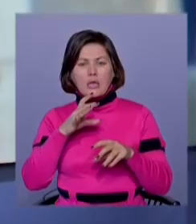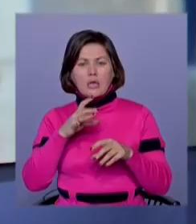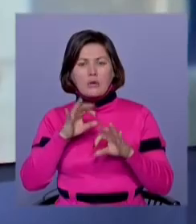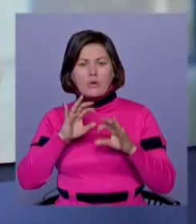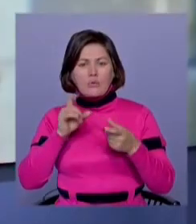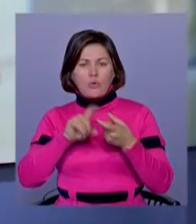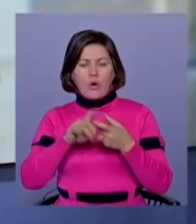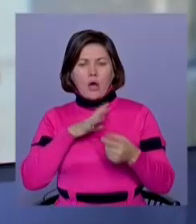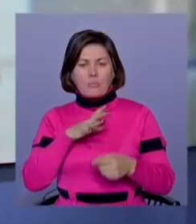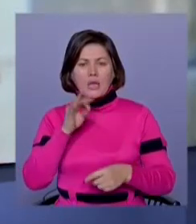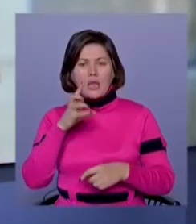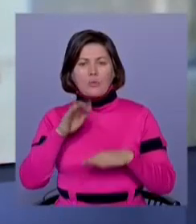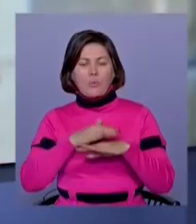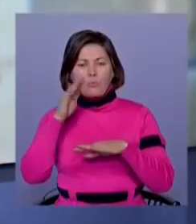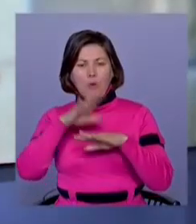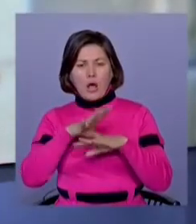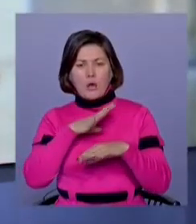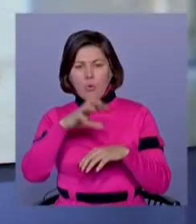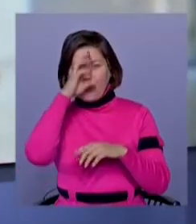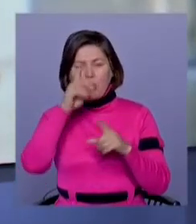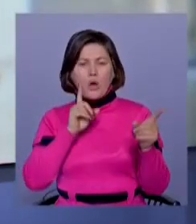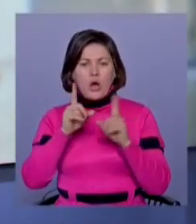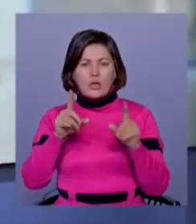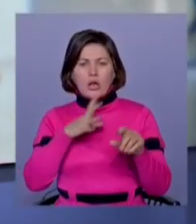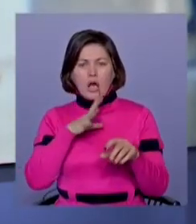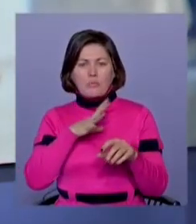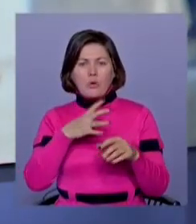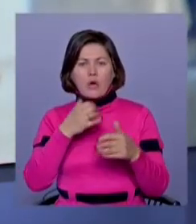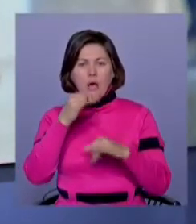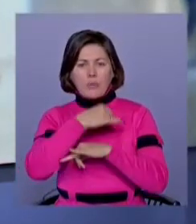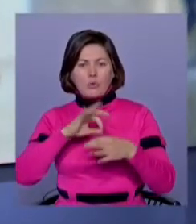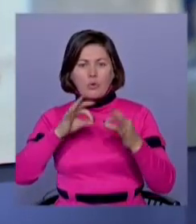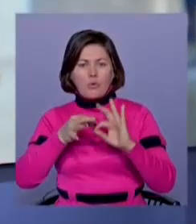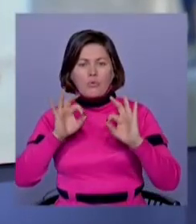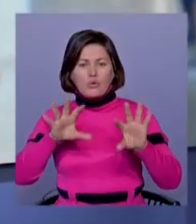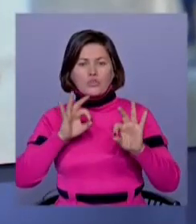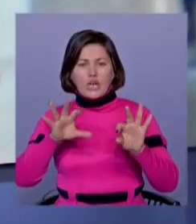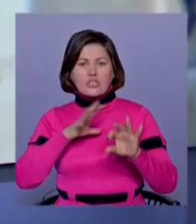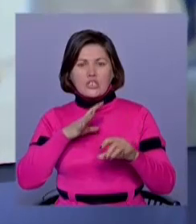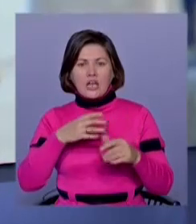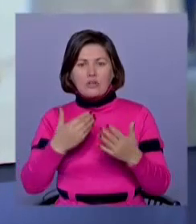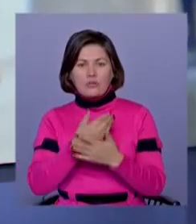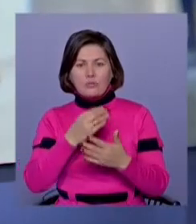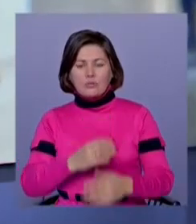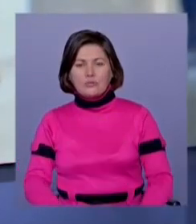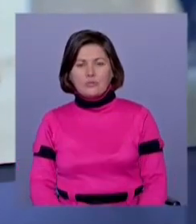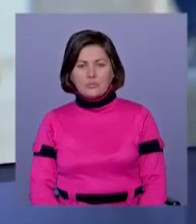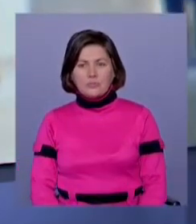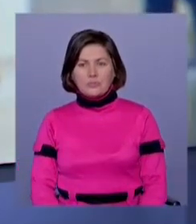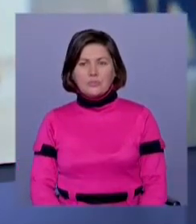қосылды. Салтанат, кеш жарық. Үкімет отырысында айтылған әңгімені өзің толығырақ тарқатып берсең.